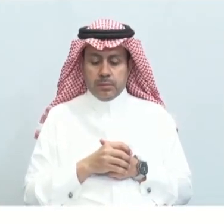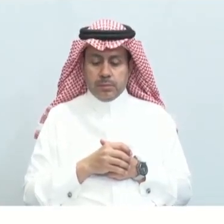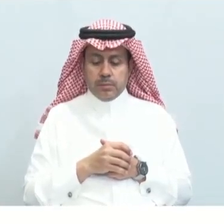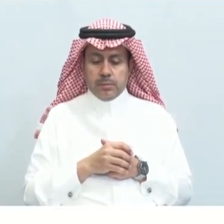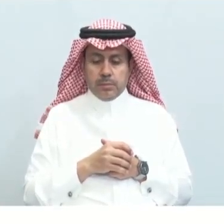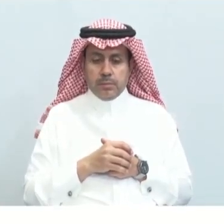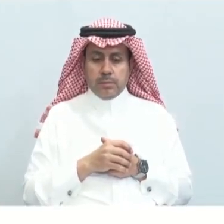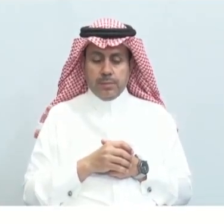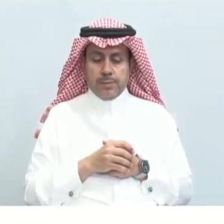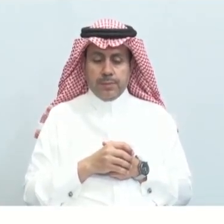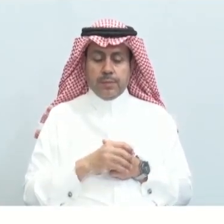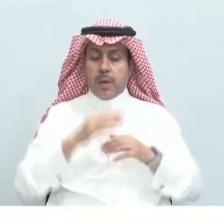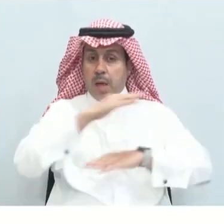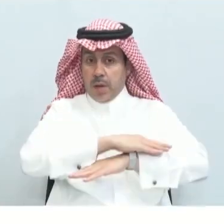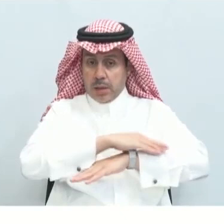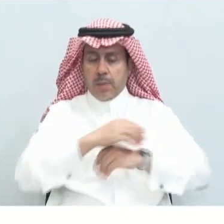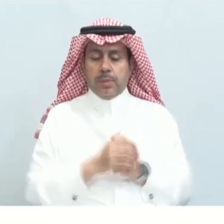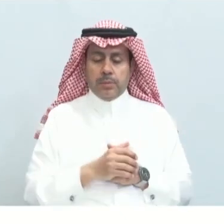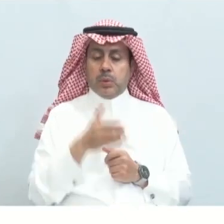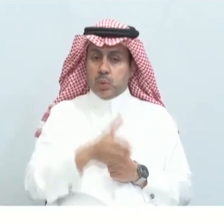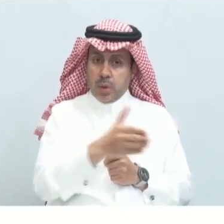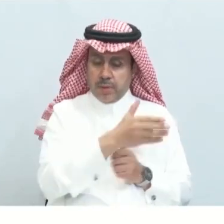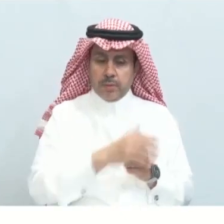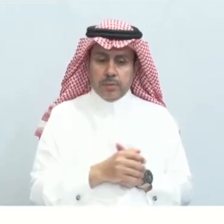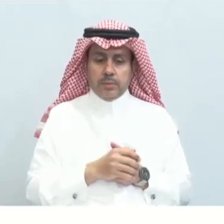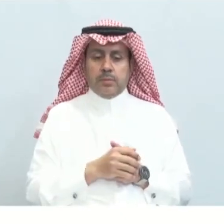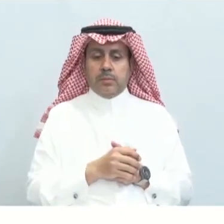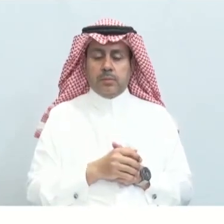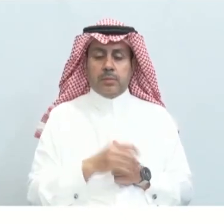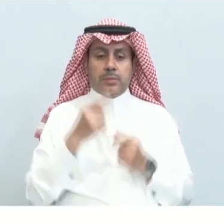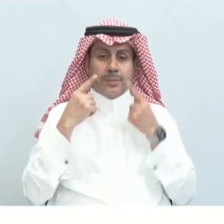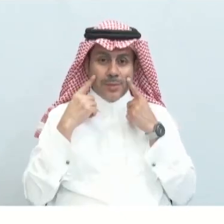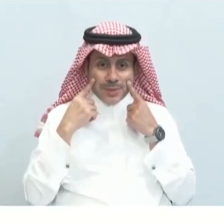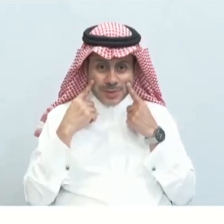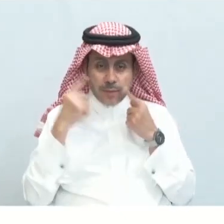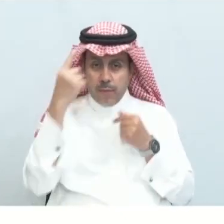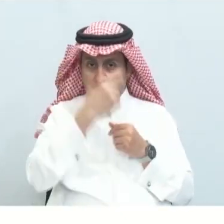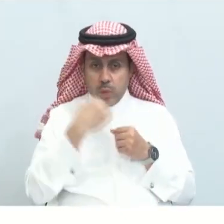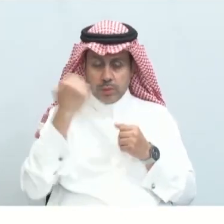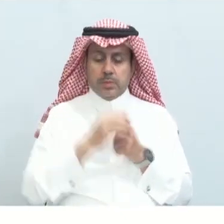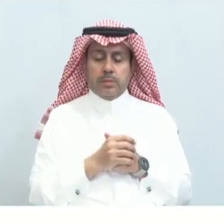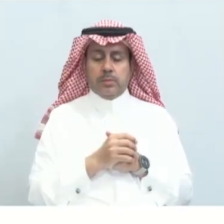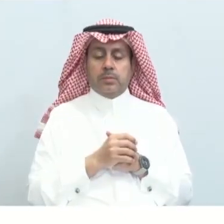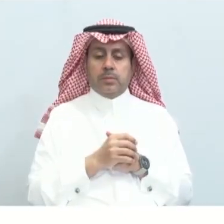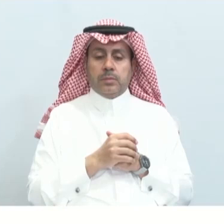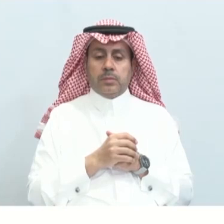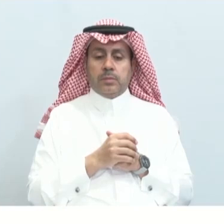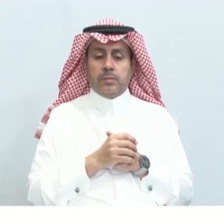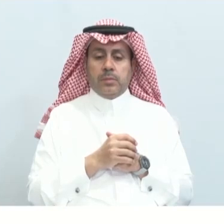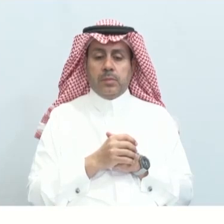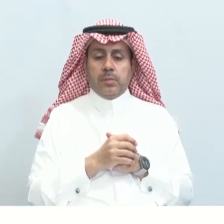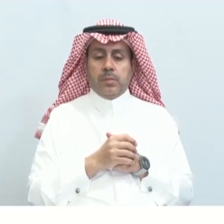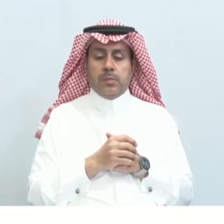اذا هذه هي الاداب اصافح اخي عند ملاقاته وابتسم في وجهه واحييه بتحيه الاسلام